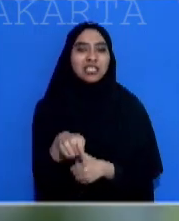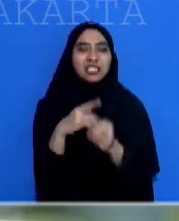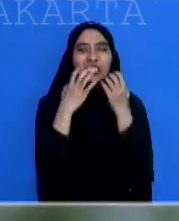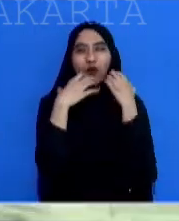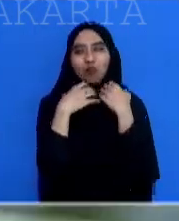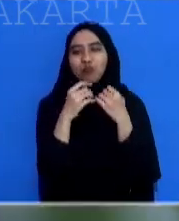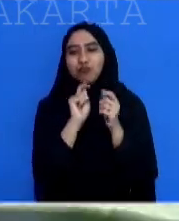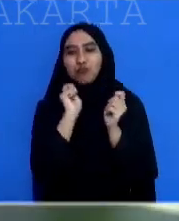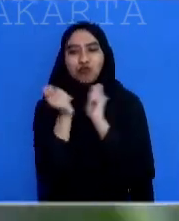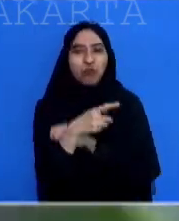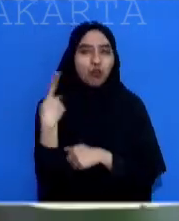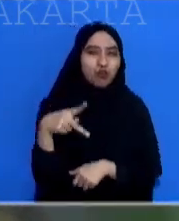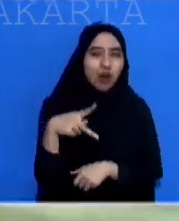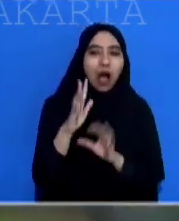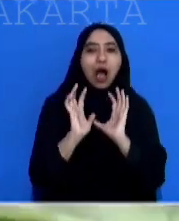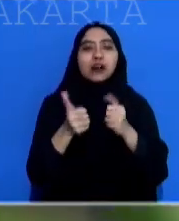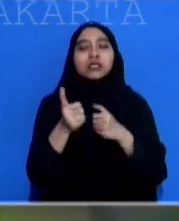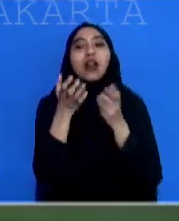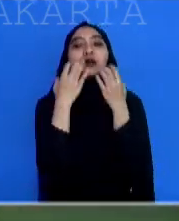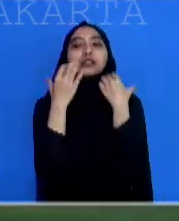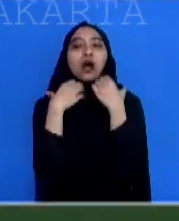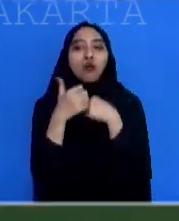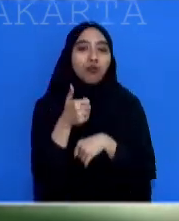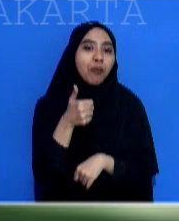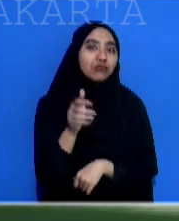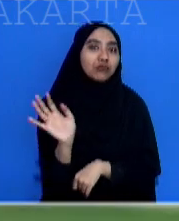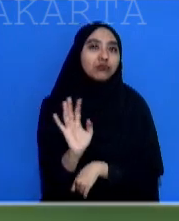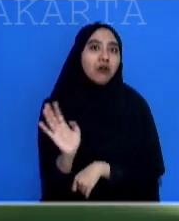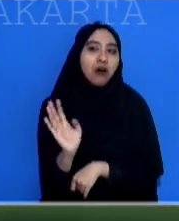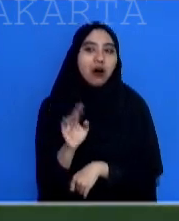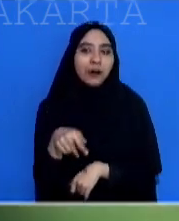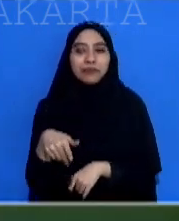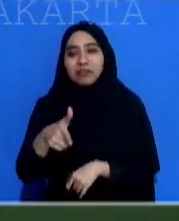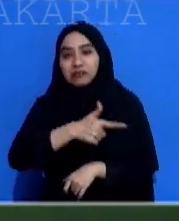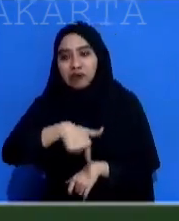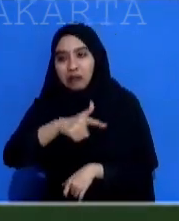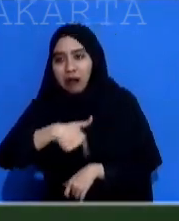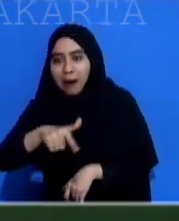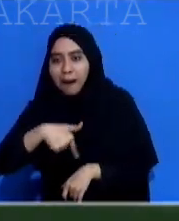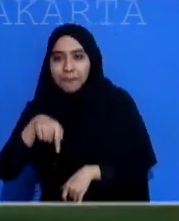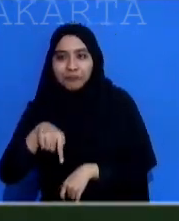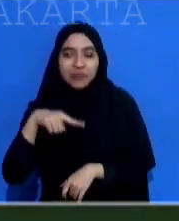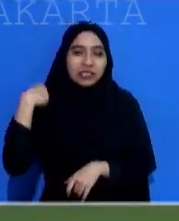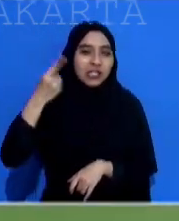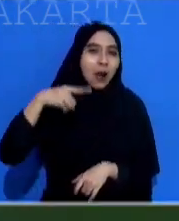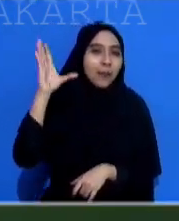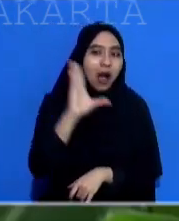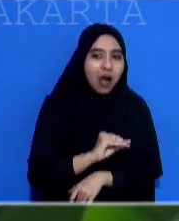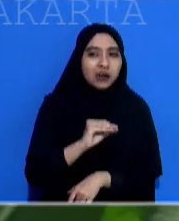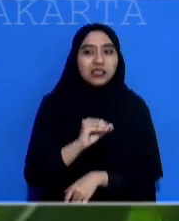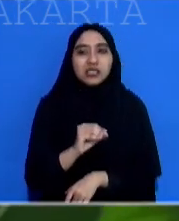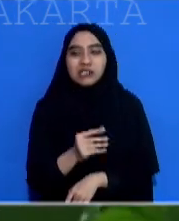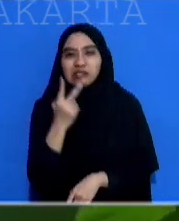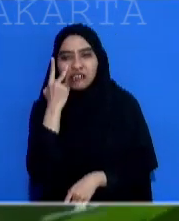jene ingkang dayani asiling jagung boten sae. Piyambakipun nyirami taneman jagung jambure menika saben dinten nguningani bilih